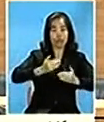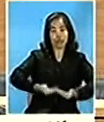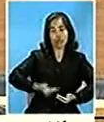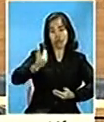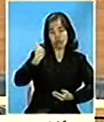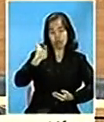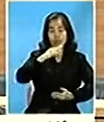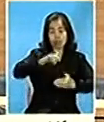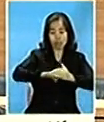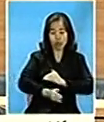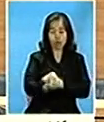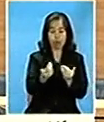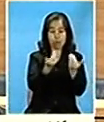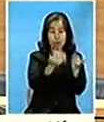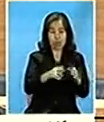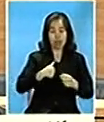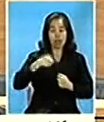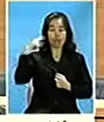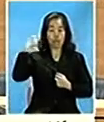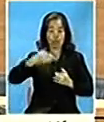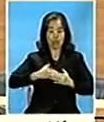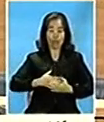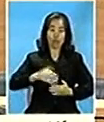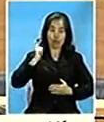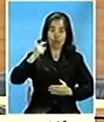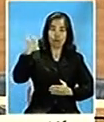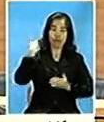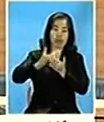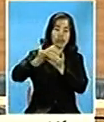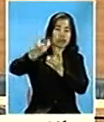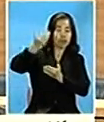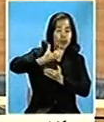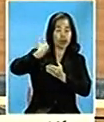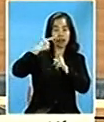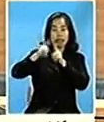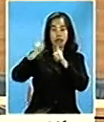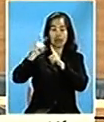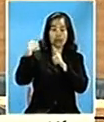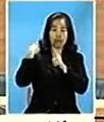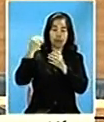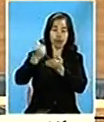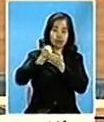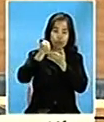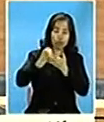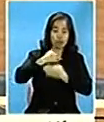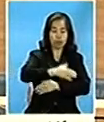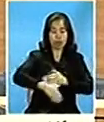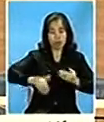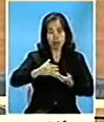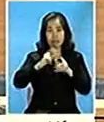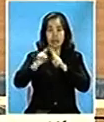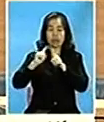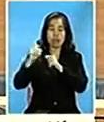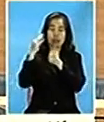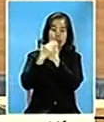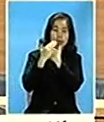ตรเนี่ยก็มีจะต้องมีงบประมาณพวกนี้จะต้องมีในทุกกระทรวงดูแลทุกกระทรวงนะคะจะต้องมีมาออกมาดูแลประช